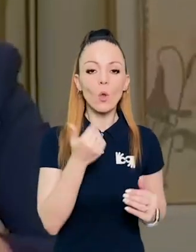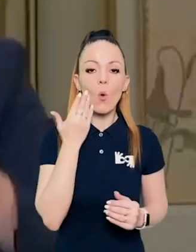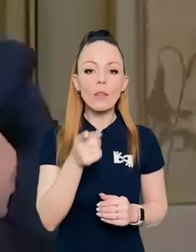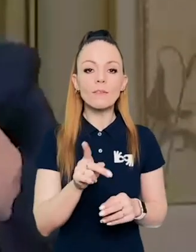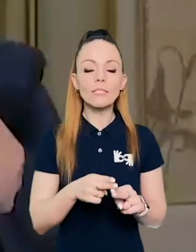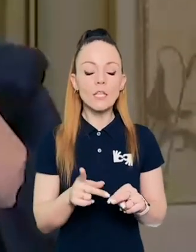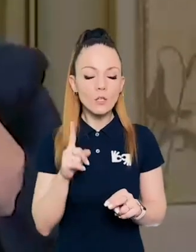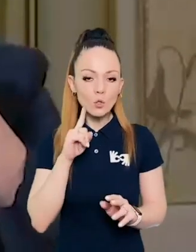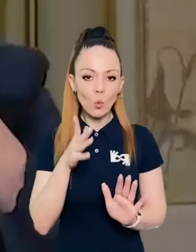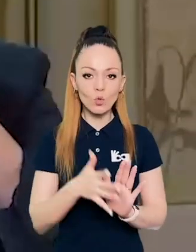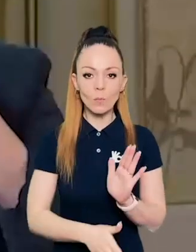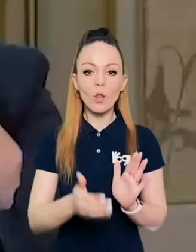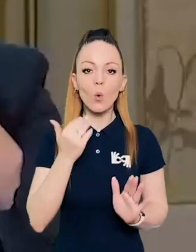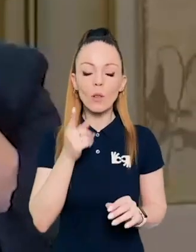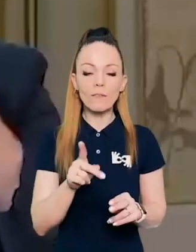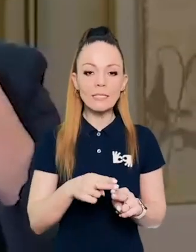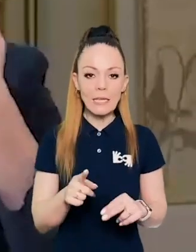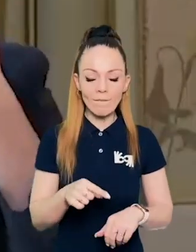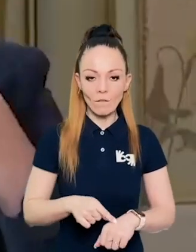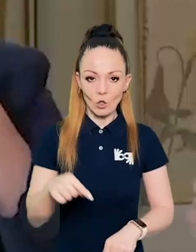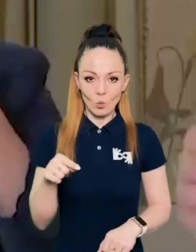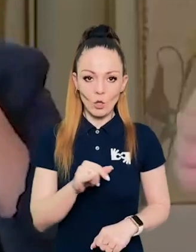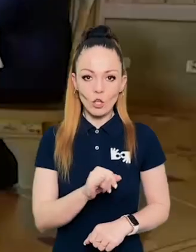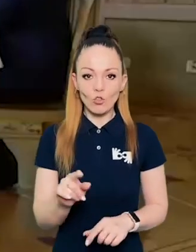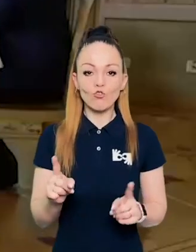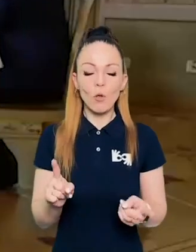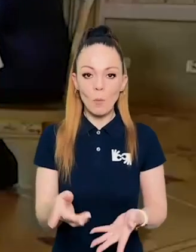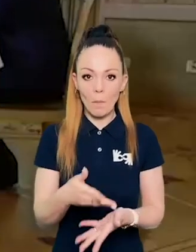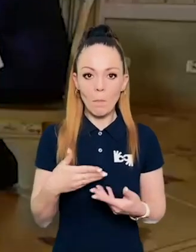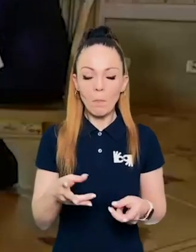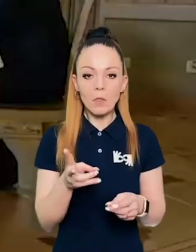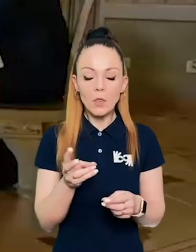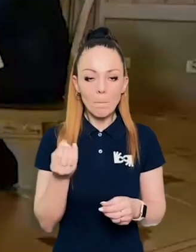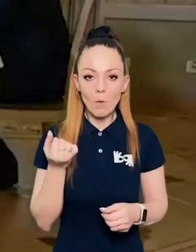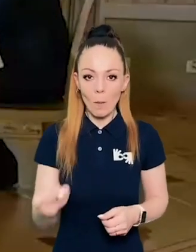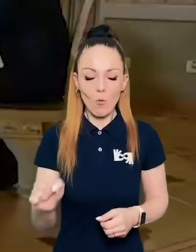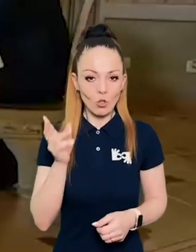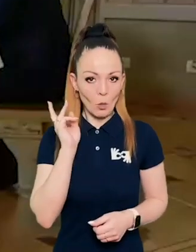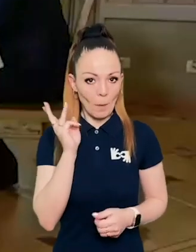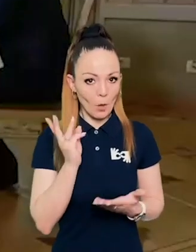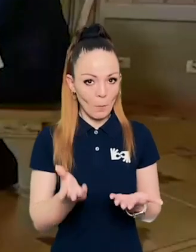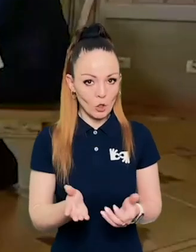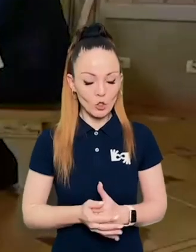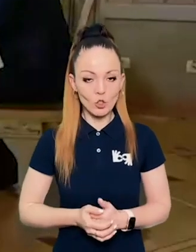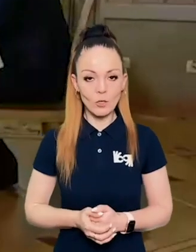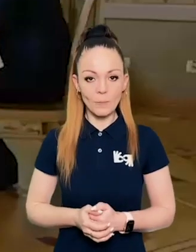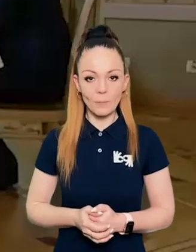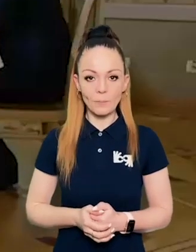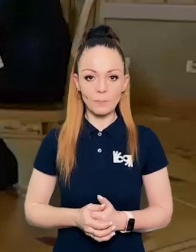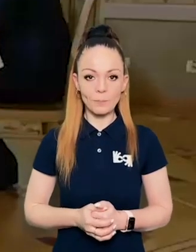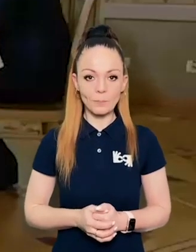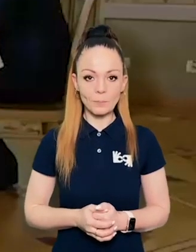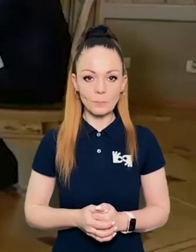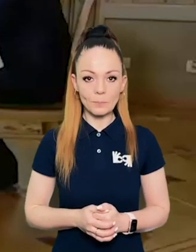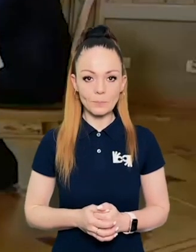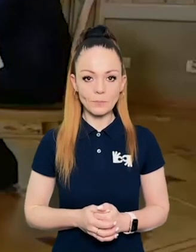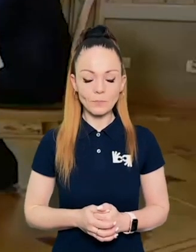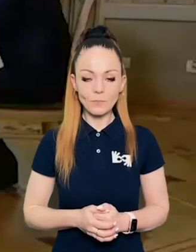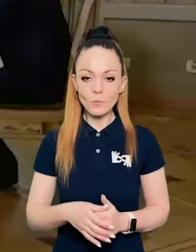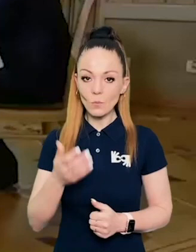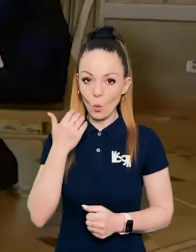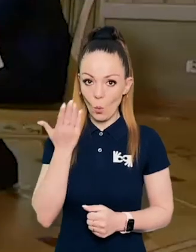бою. Коли ви вперше це зрозуміли, коли ви це відчули, і чому ми її не переможемо дипломатично?